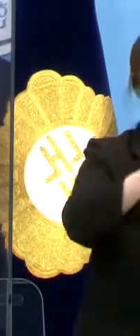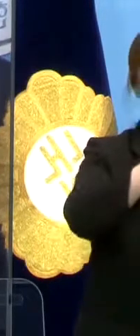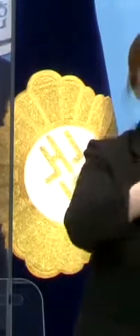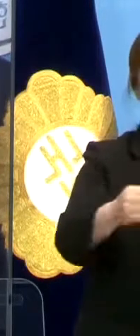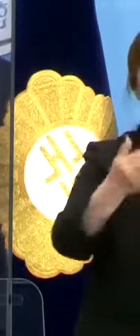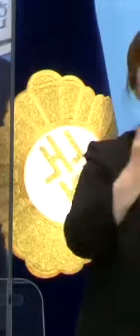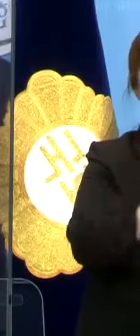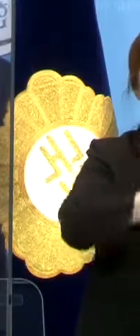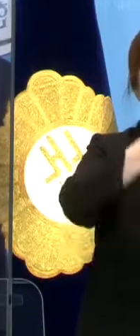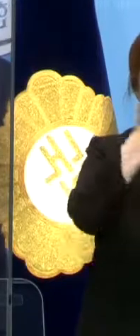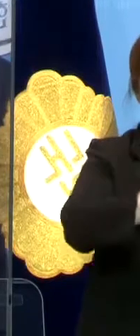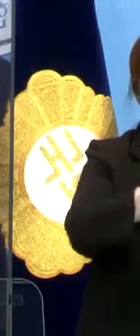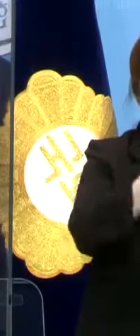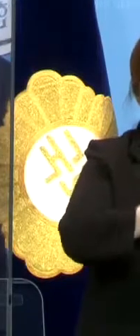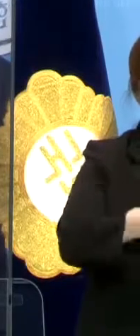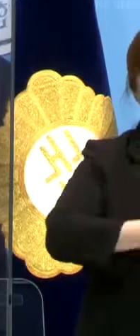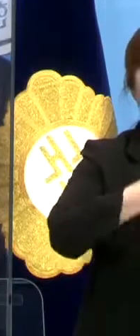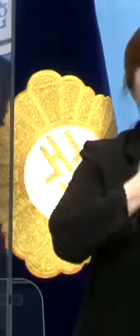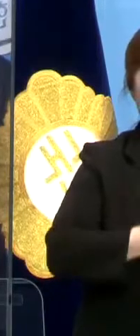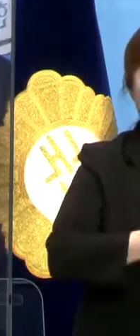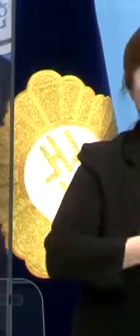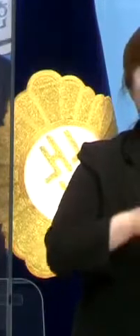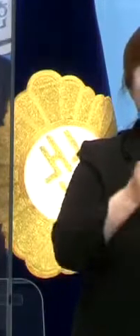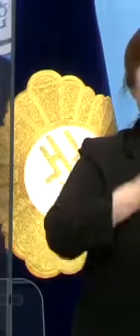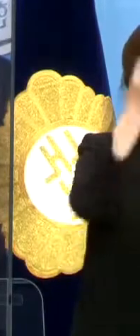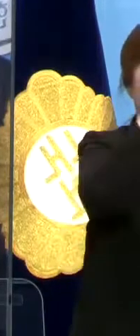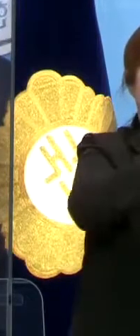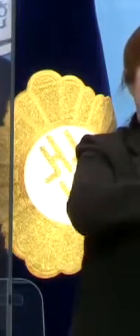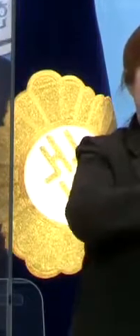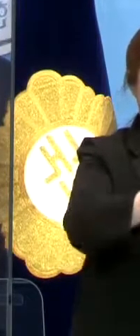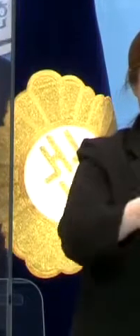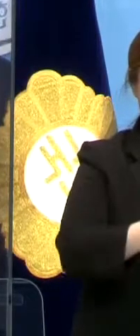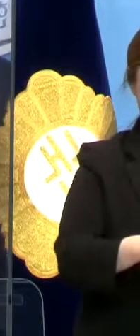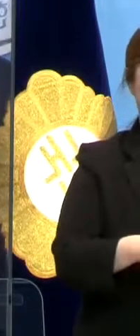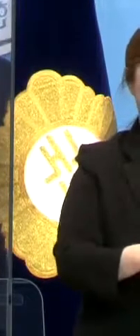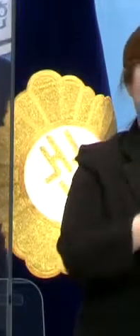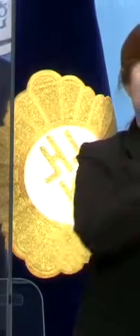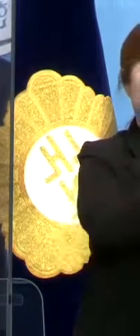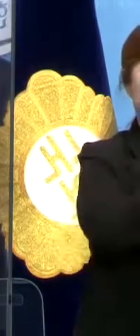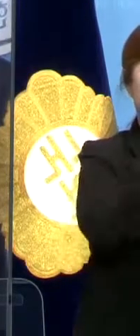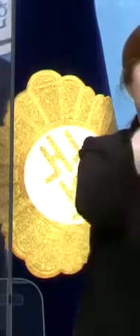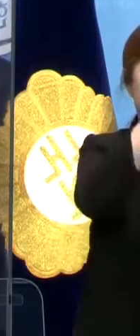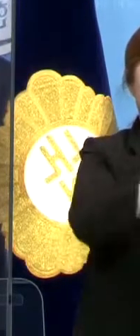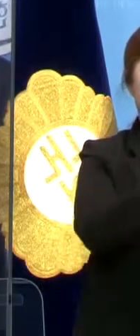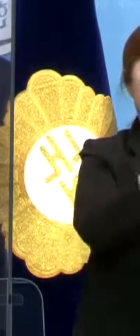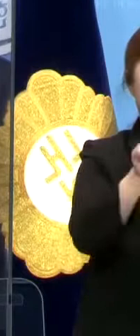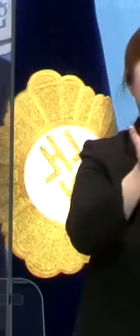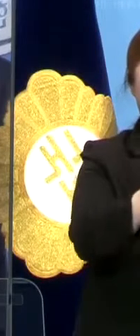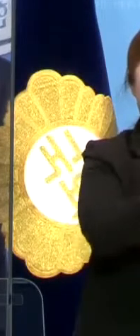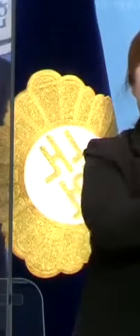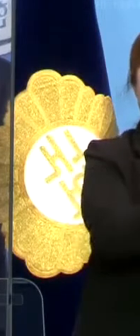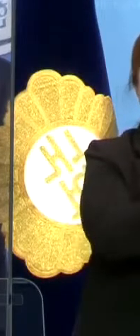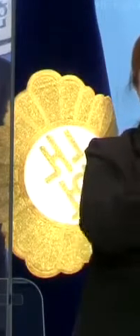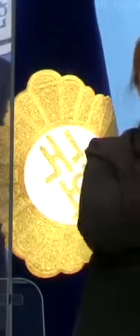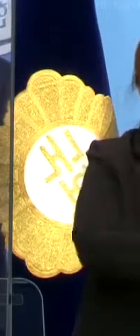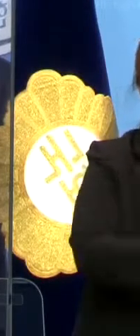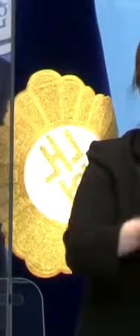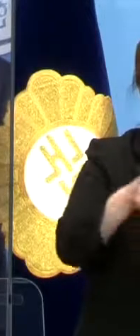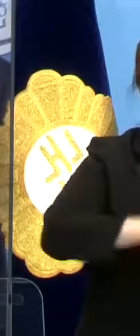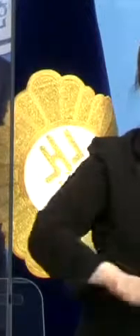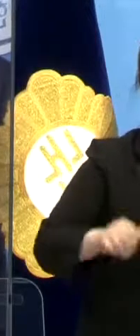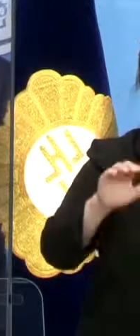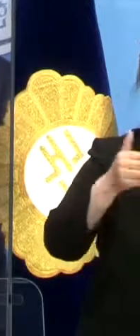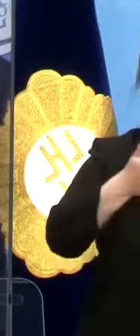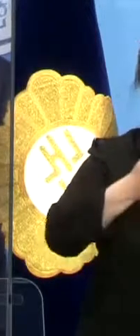달라고 요청을 하셨어요 관리감독 책임을 쿠팡에 게 있는데 왜 아들을 잃은 부모님이